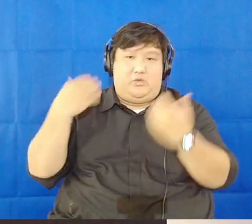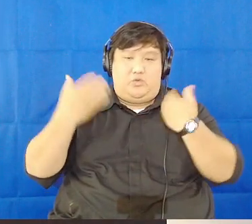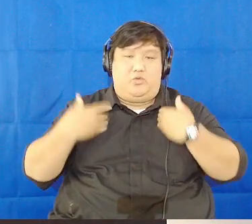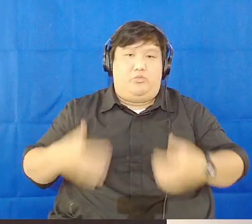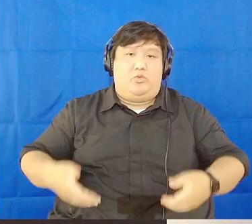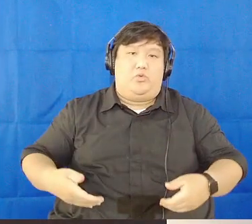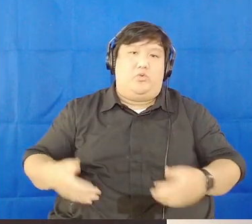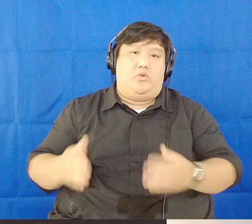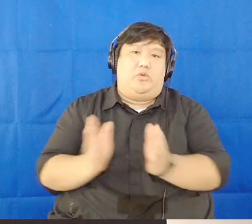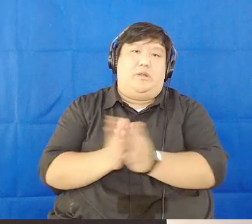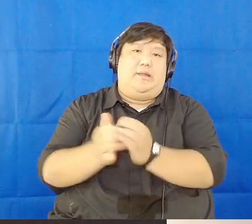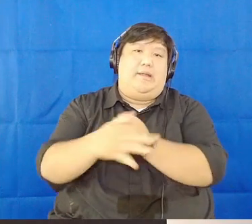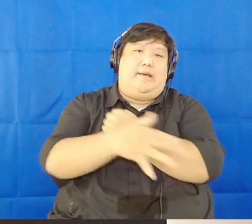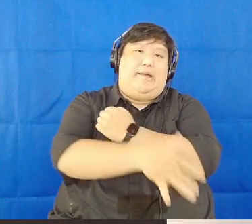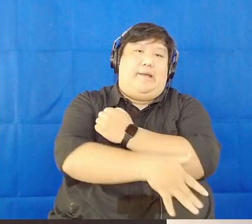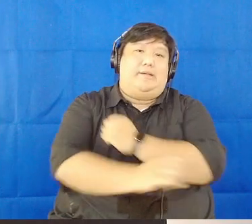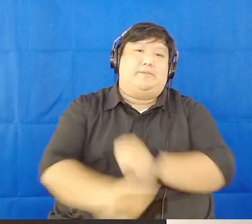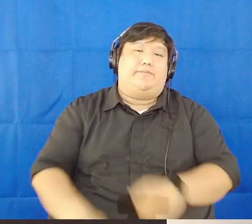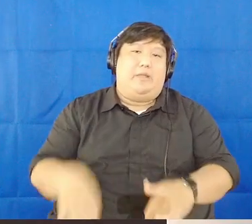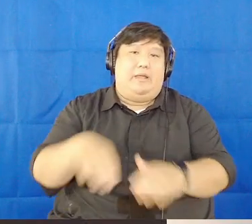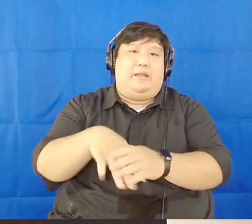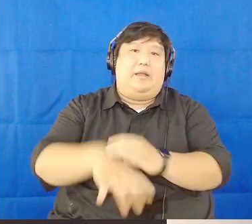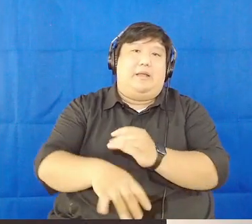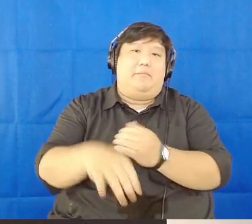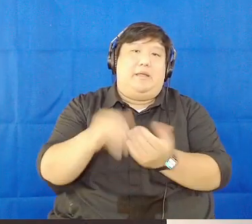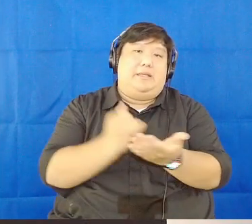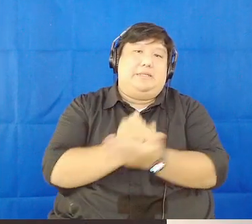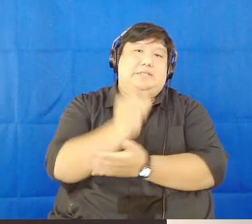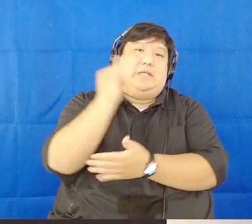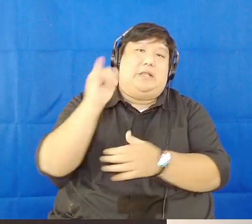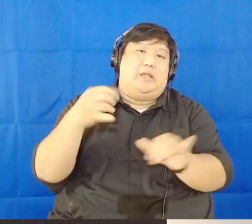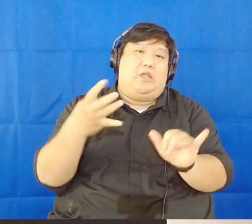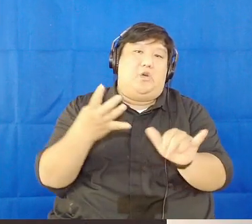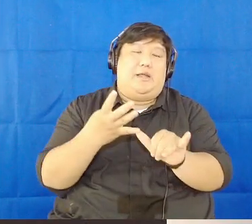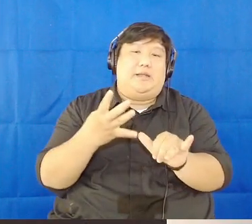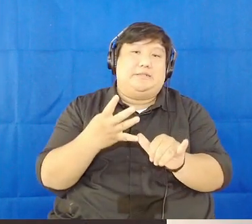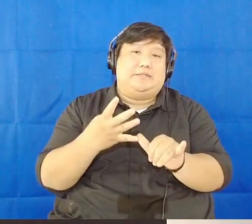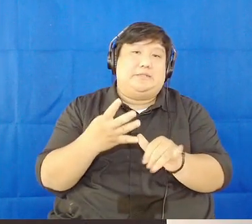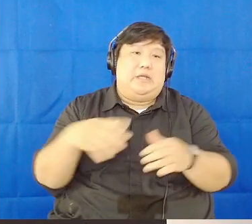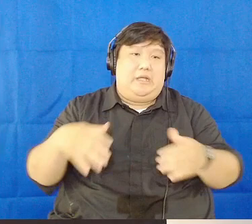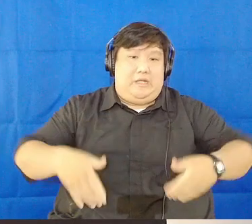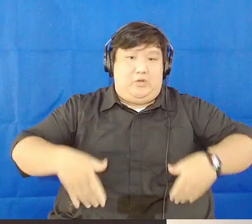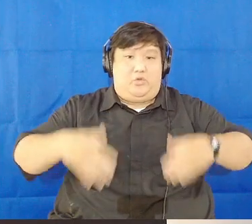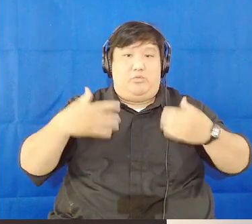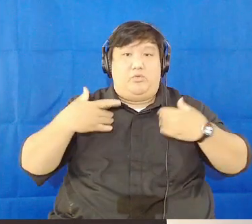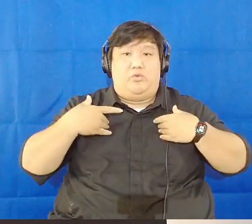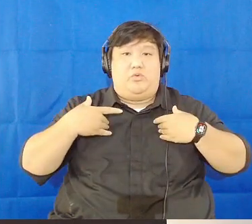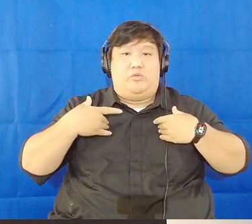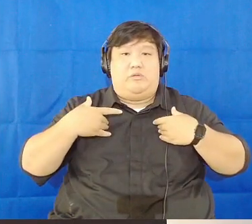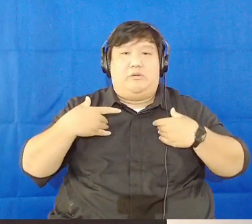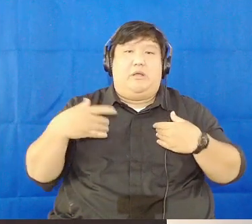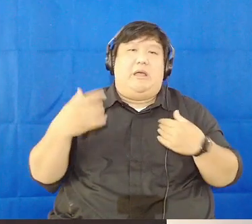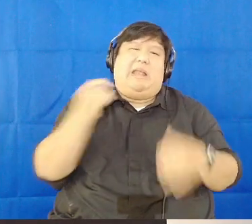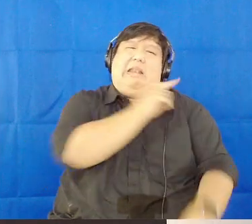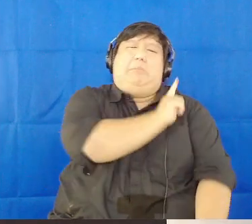Yohanes, kata tubuh itu mengacu kepada kerapuhan, keterbatasan.